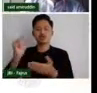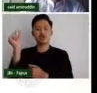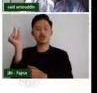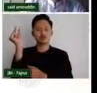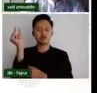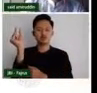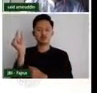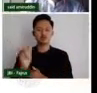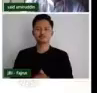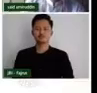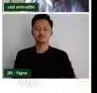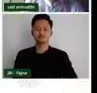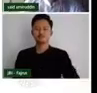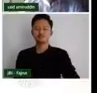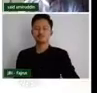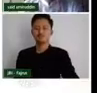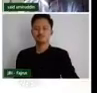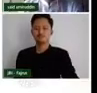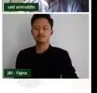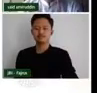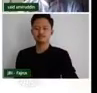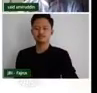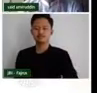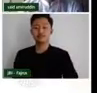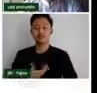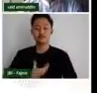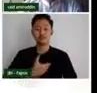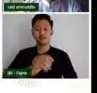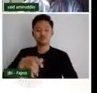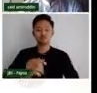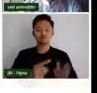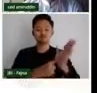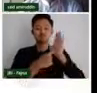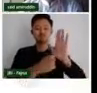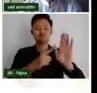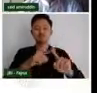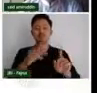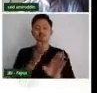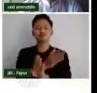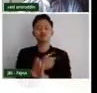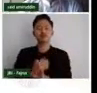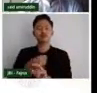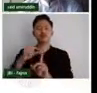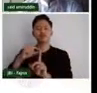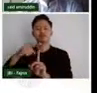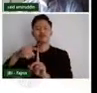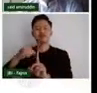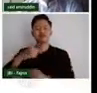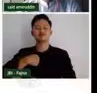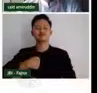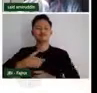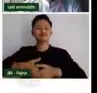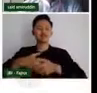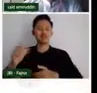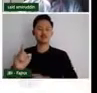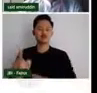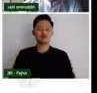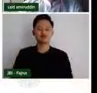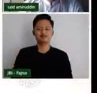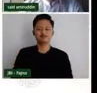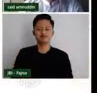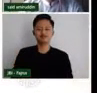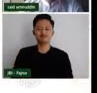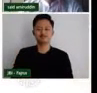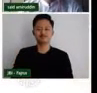Sebelum saya paparkan, ada kala baiknya saya memperkenalkan dulu biodata saya, ya biar apa